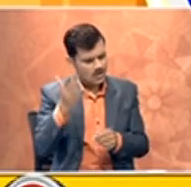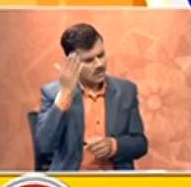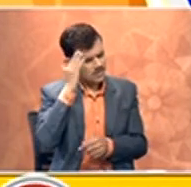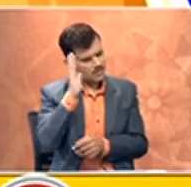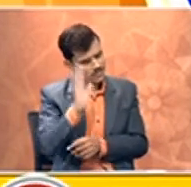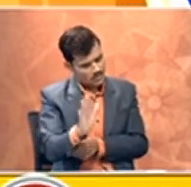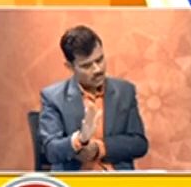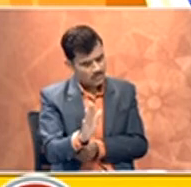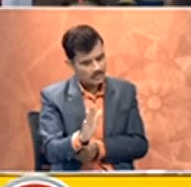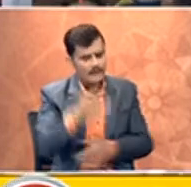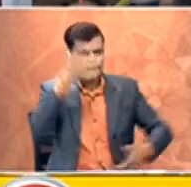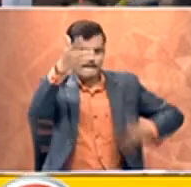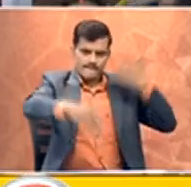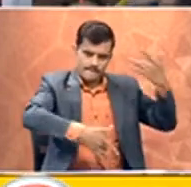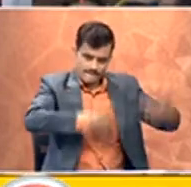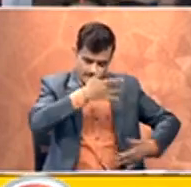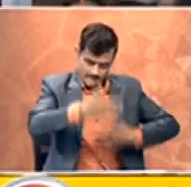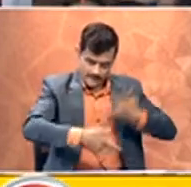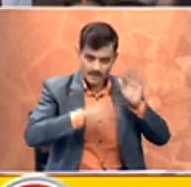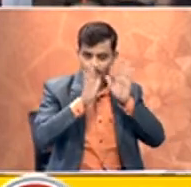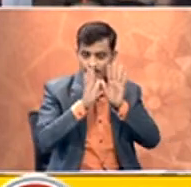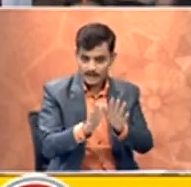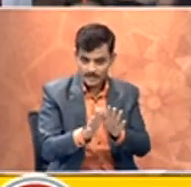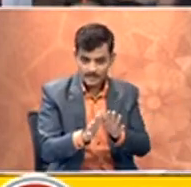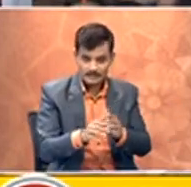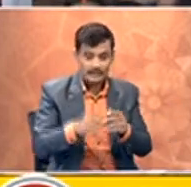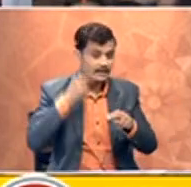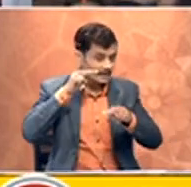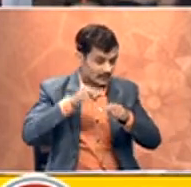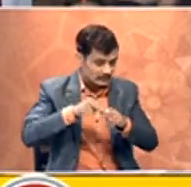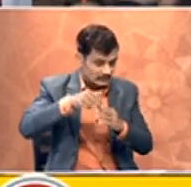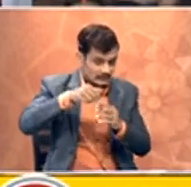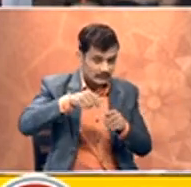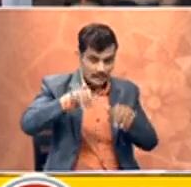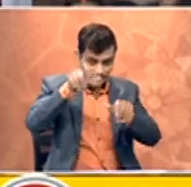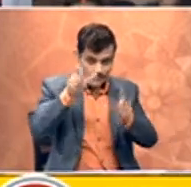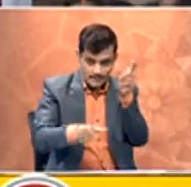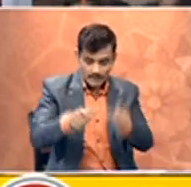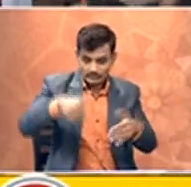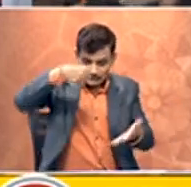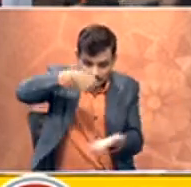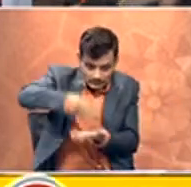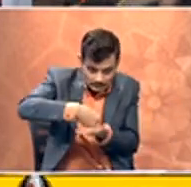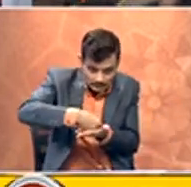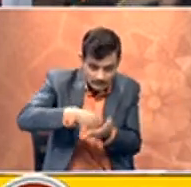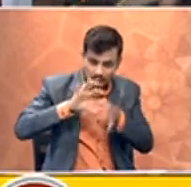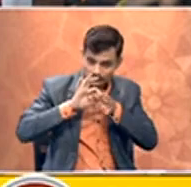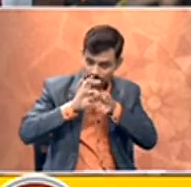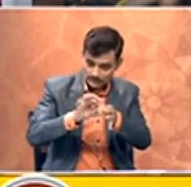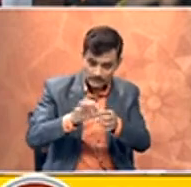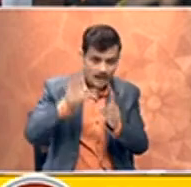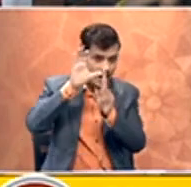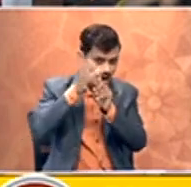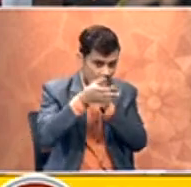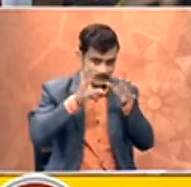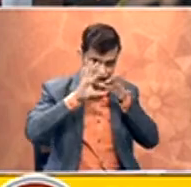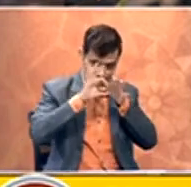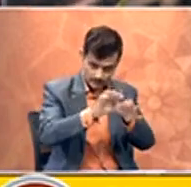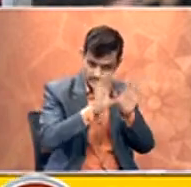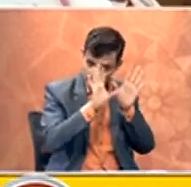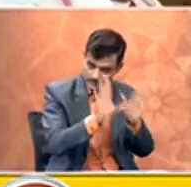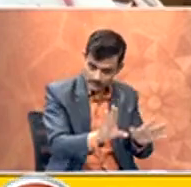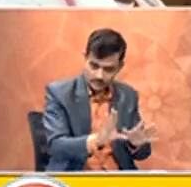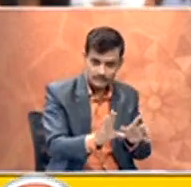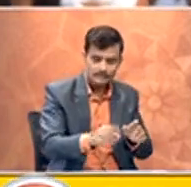बात जरूर अनुभव की होगी, जड़ों से जुड़ने की, हमारी संस्कृति से जुड़ने की।